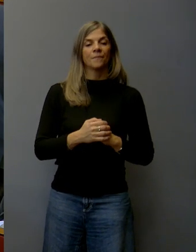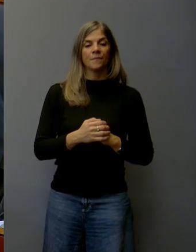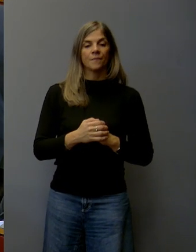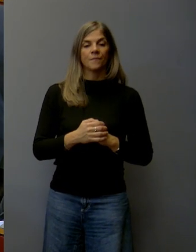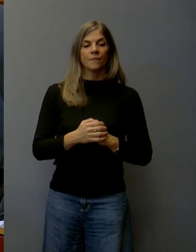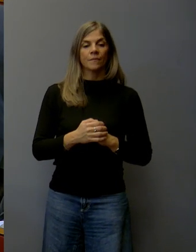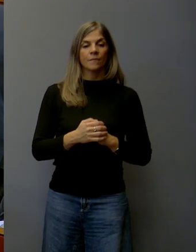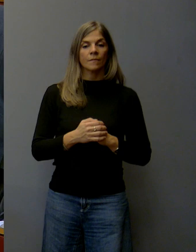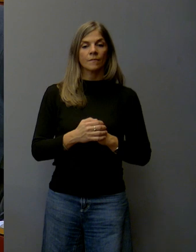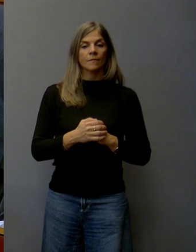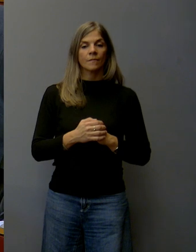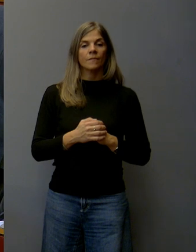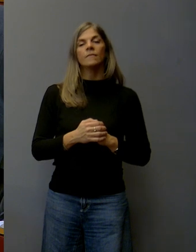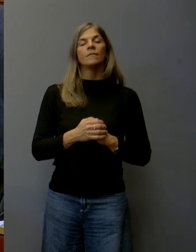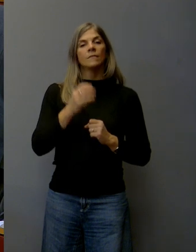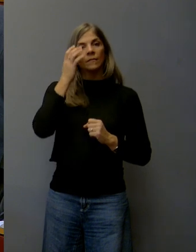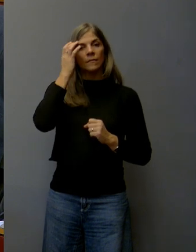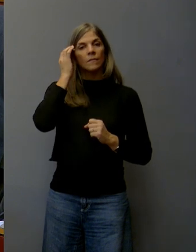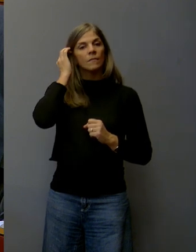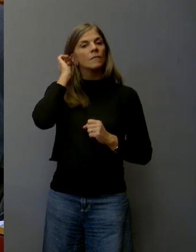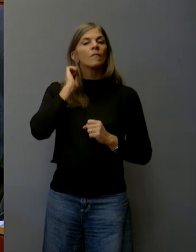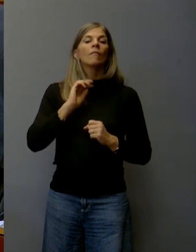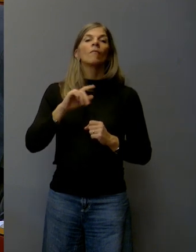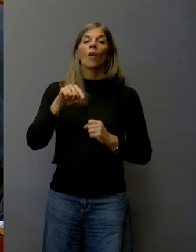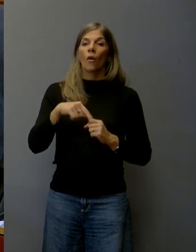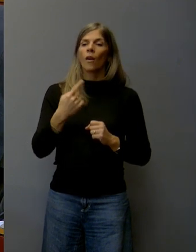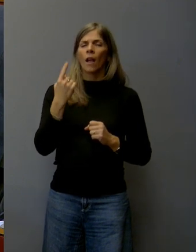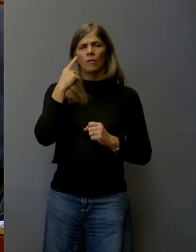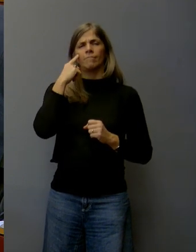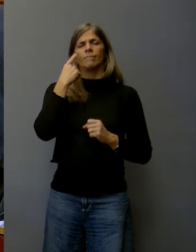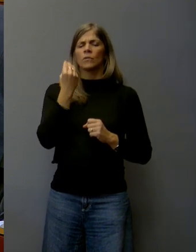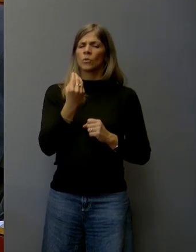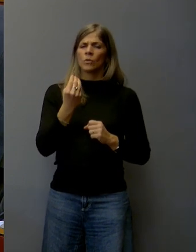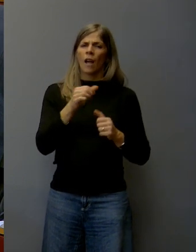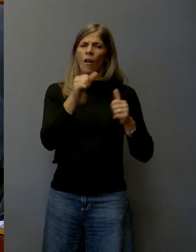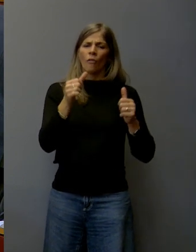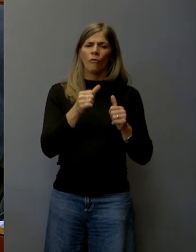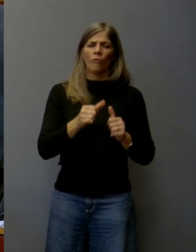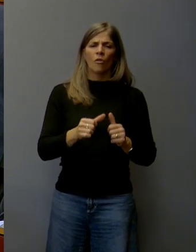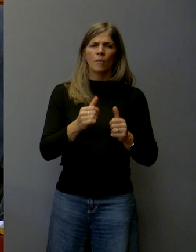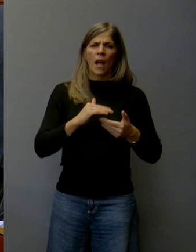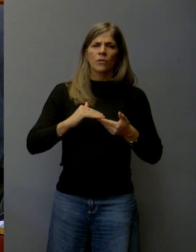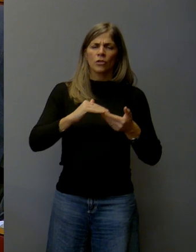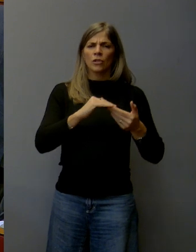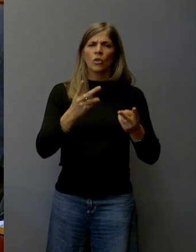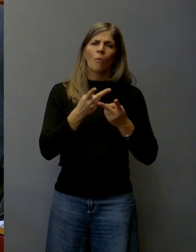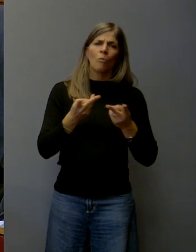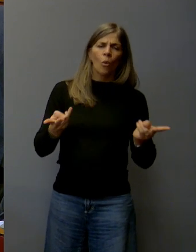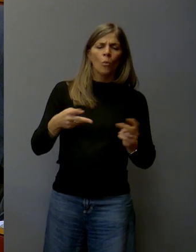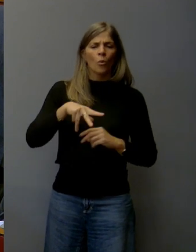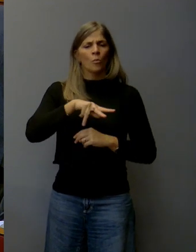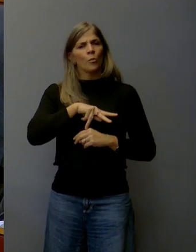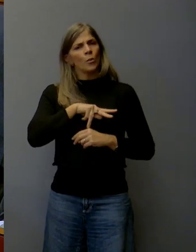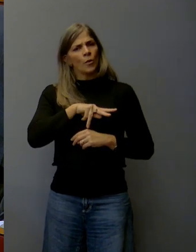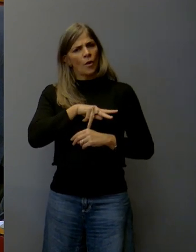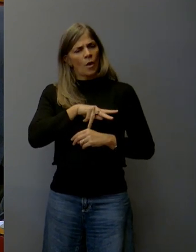la domanda sorge spontanea Perché queste forme di collaborazione pubblico privato non meglio specificate perché non c'è un tema specifico